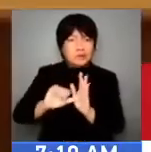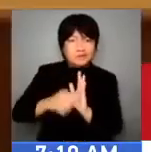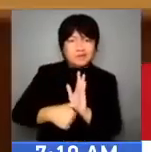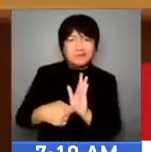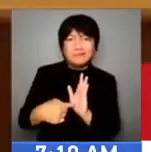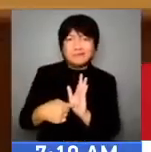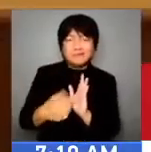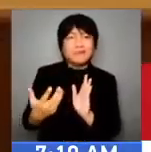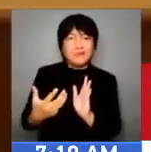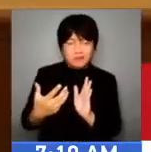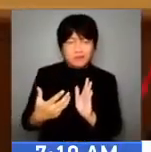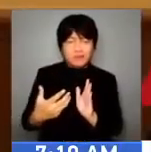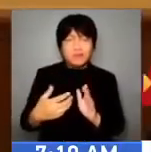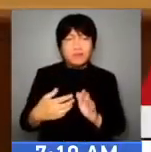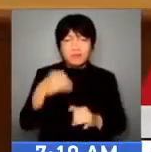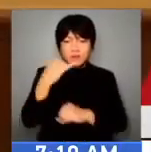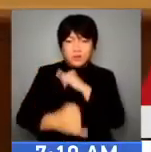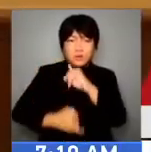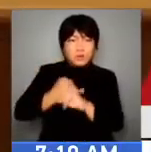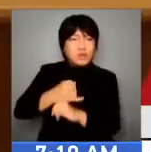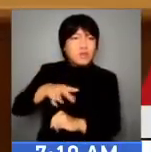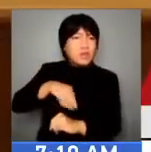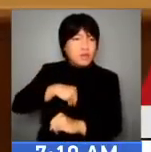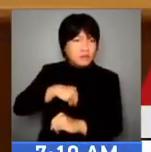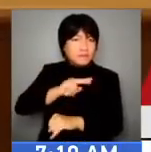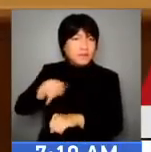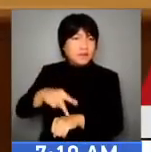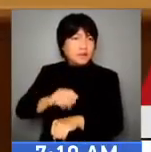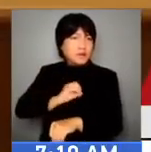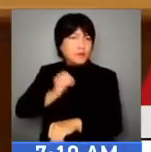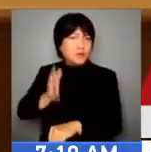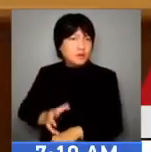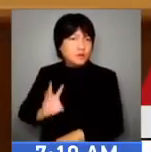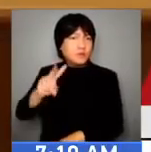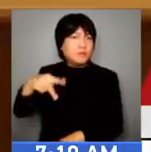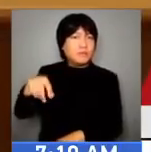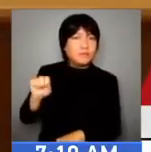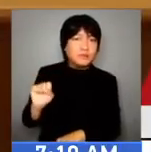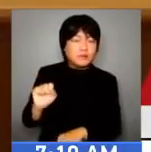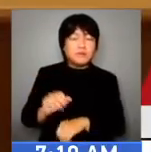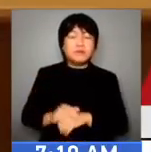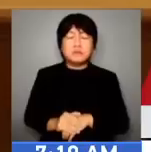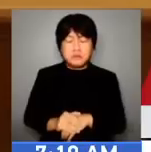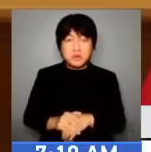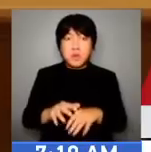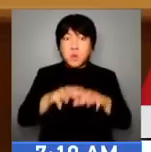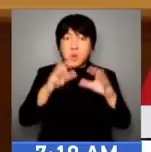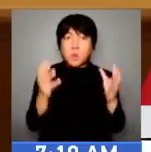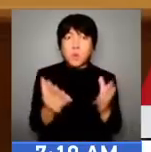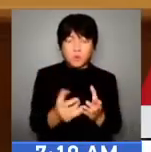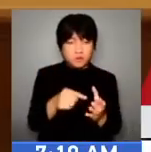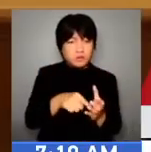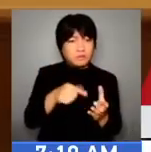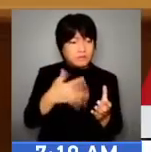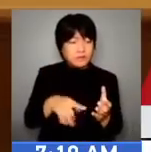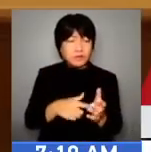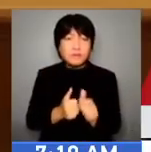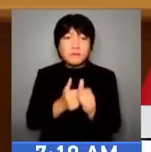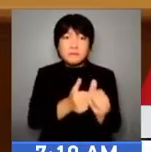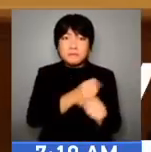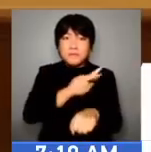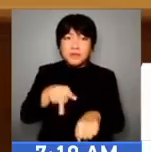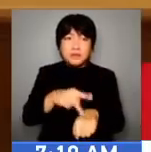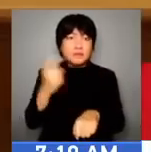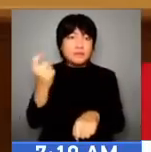bansa. But if the whole world recognizes the ruling, then the whole world will follow the ruling. It's only China